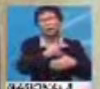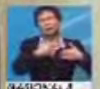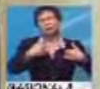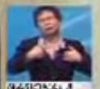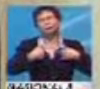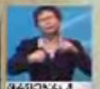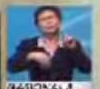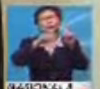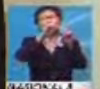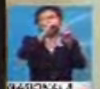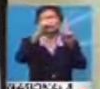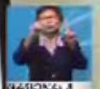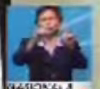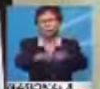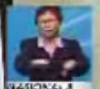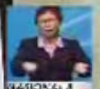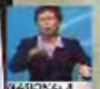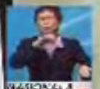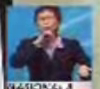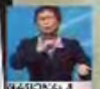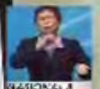100 kanak-kanak berusia